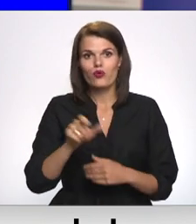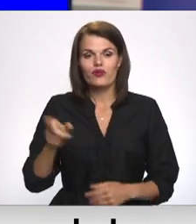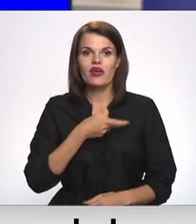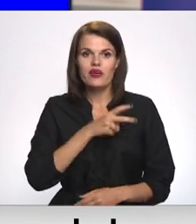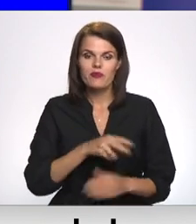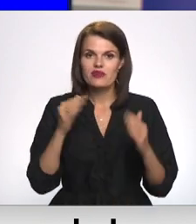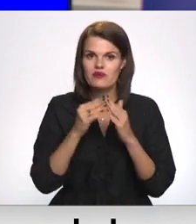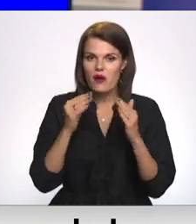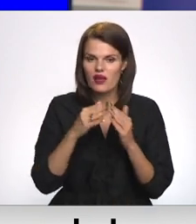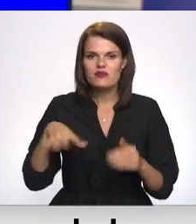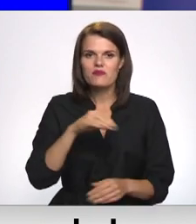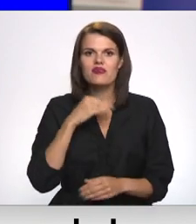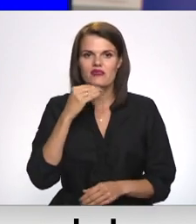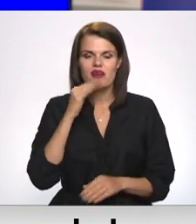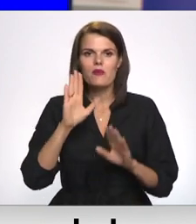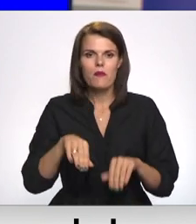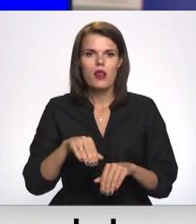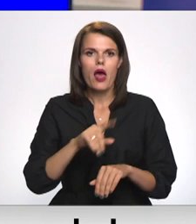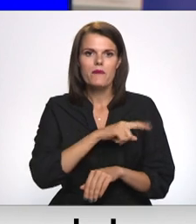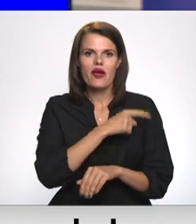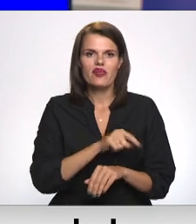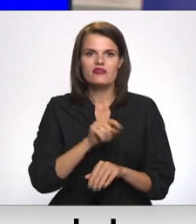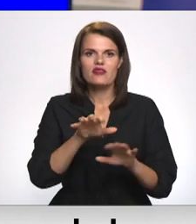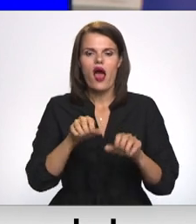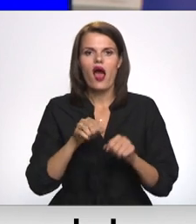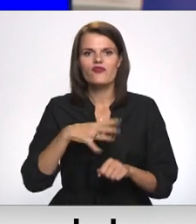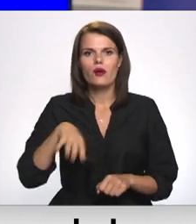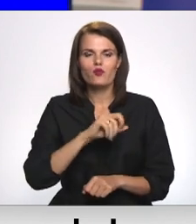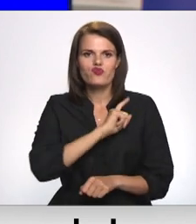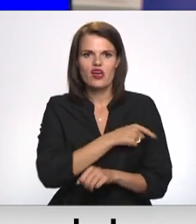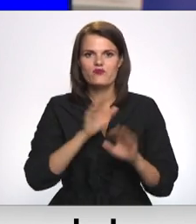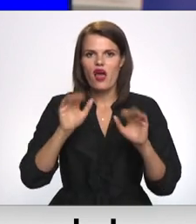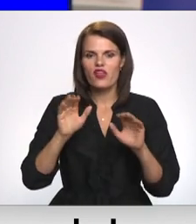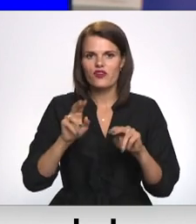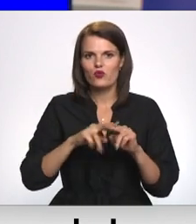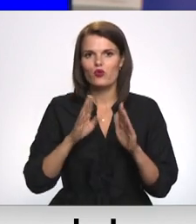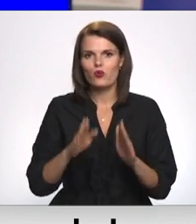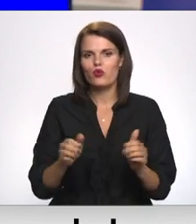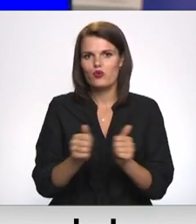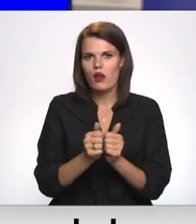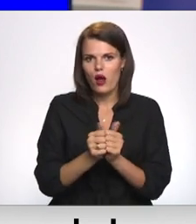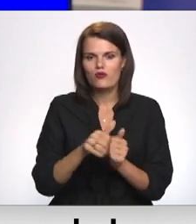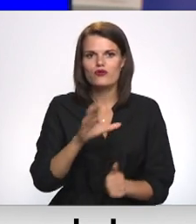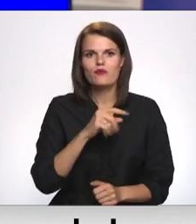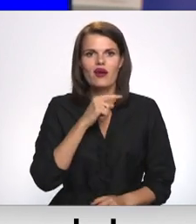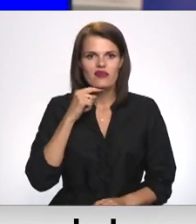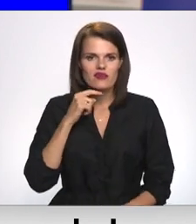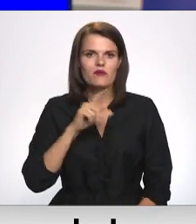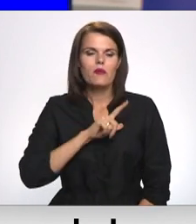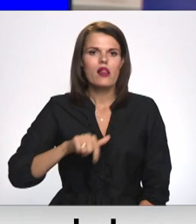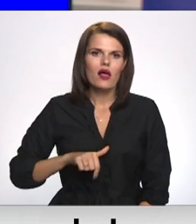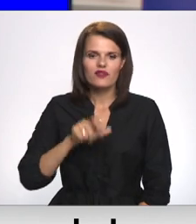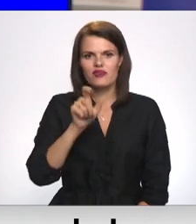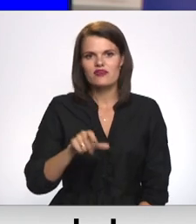lai medicīna atņem mums iespēju atvadīties, būt blakus. Mēs gribam Latvijas cilvēkiem nodrošināt cieņpilnas